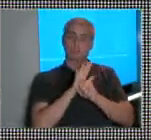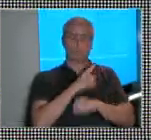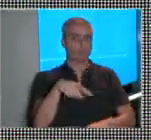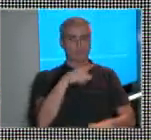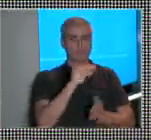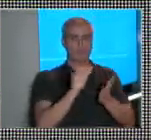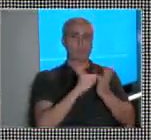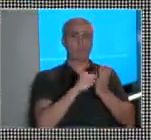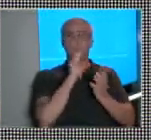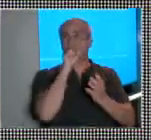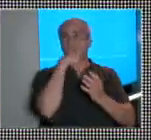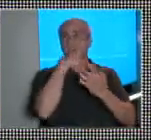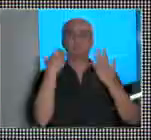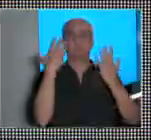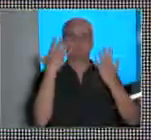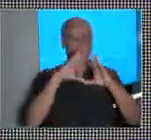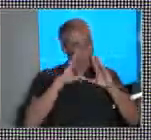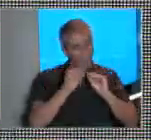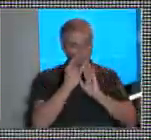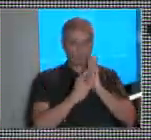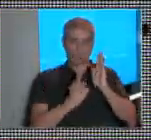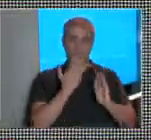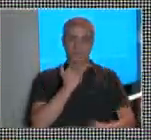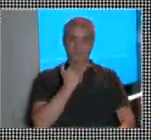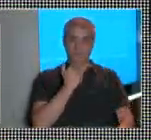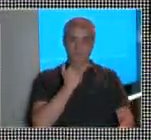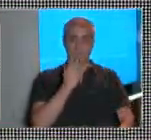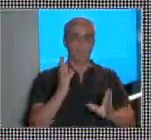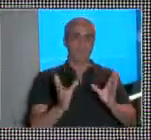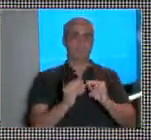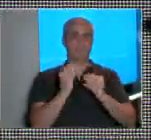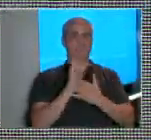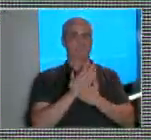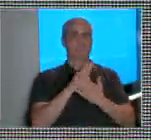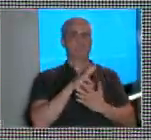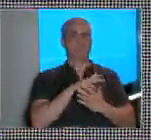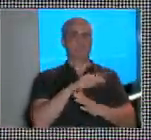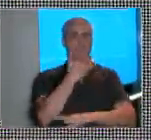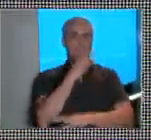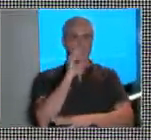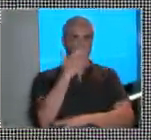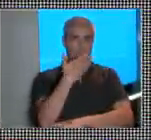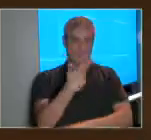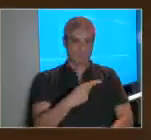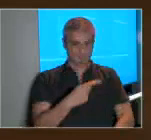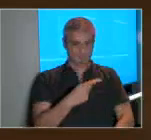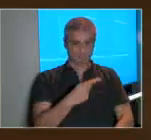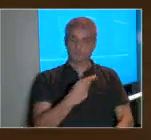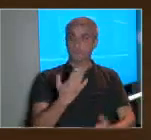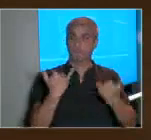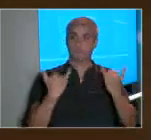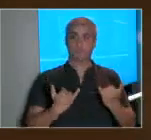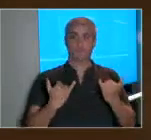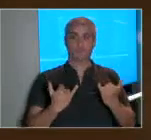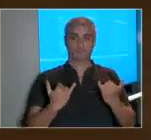אתכם בנחיצות ההיסטורית בהשלמת החוקה הישראלית, באמצעות קביעת אופייה הלאומי של המדינה.